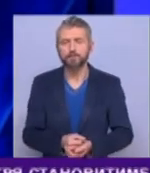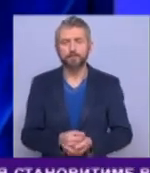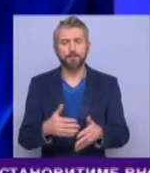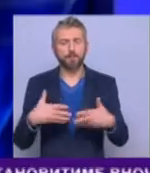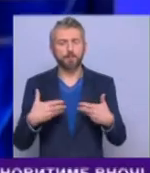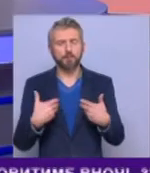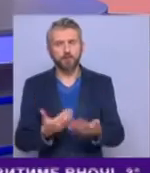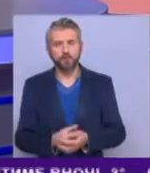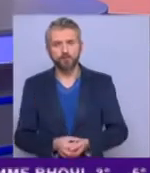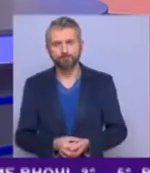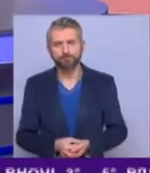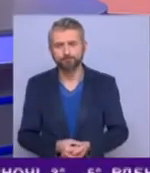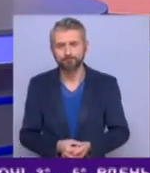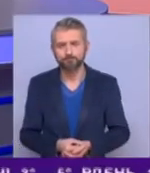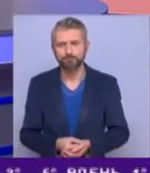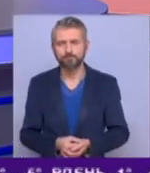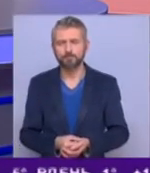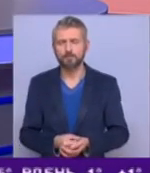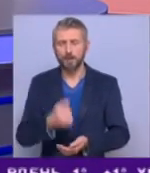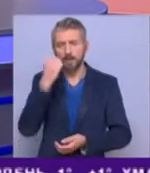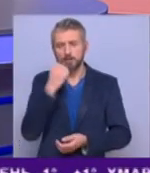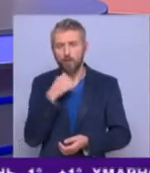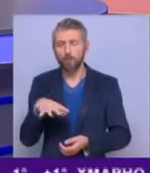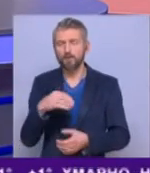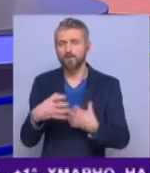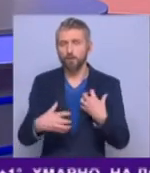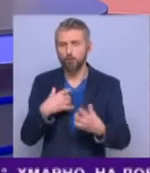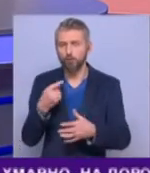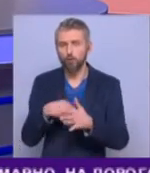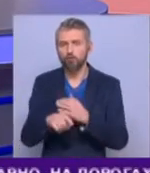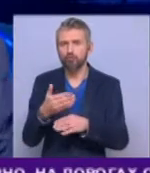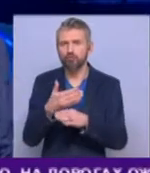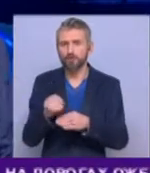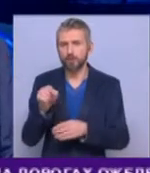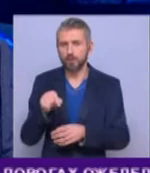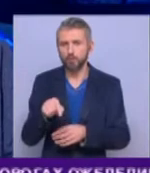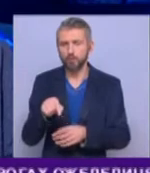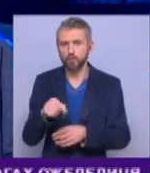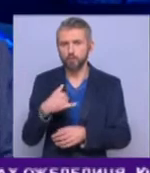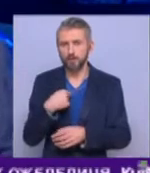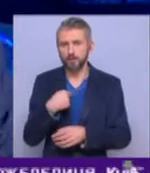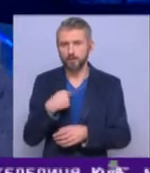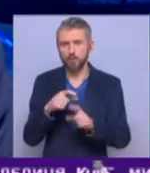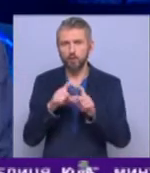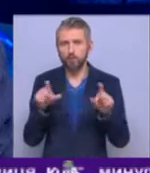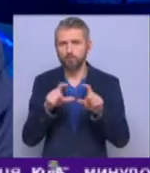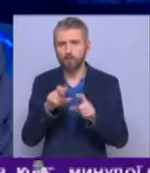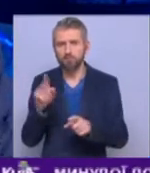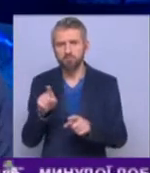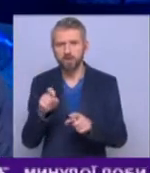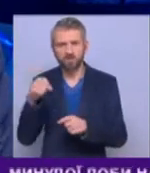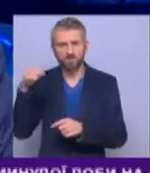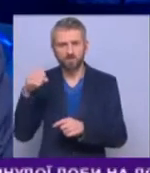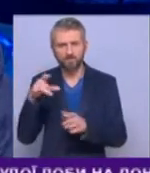Пане Олеже, добрий вам вечір. Дякую. Ну, всі ми хвилюємося, тому що частина тут в нас компанії без світла,